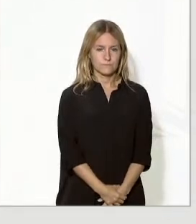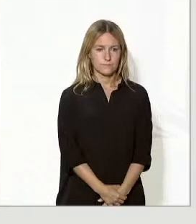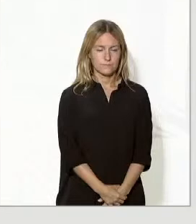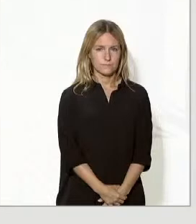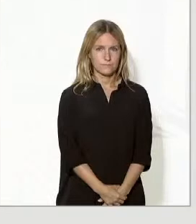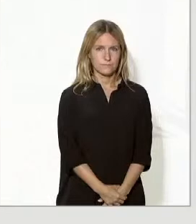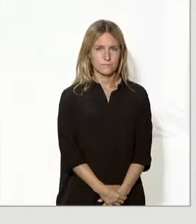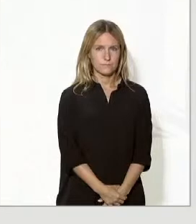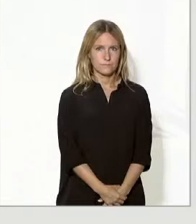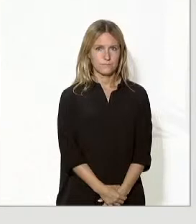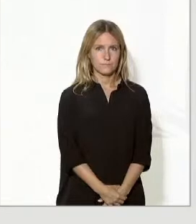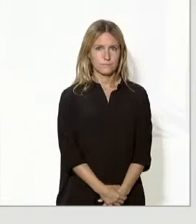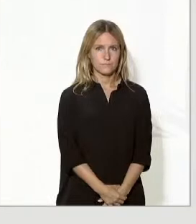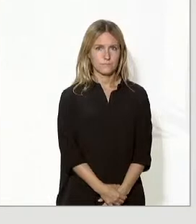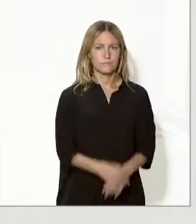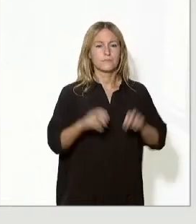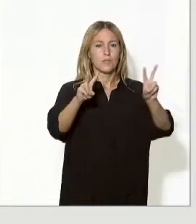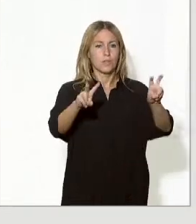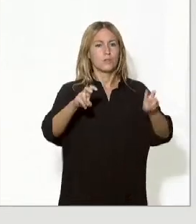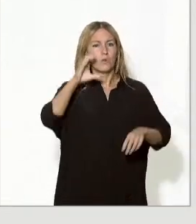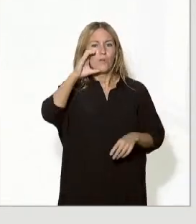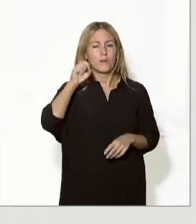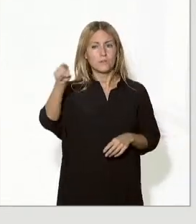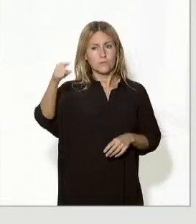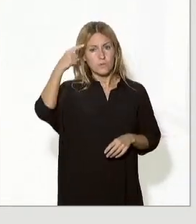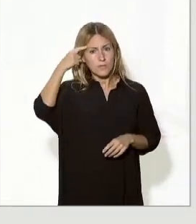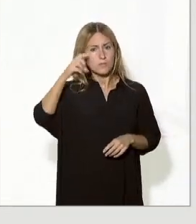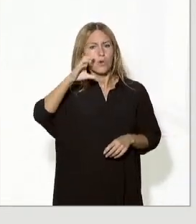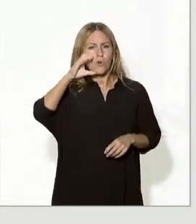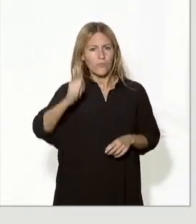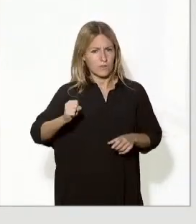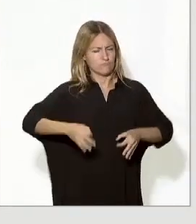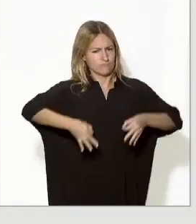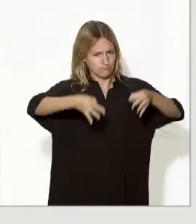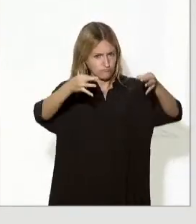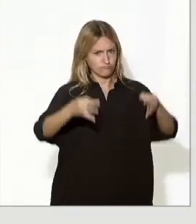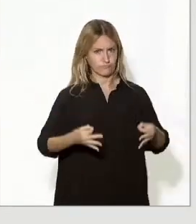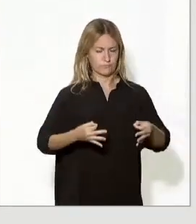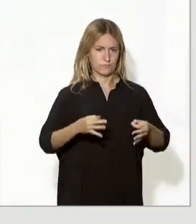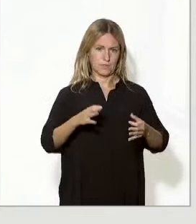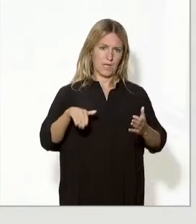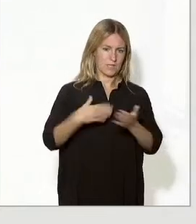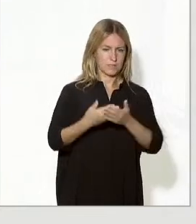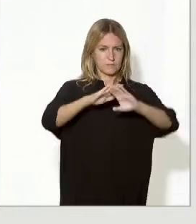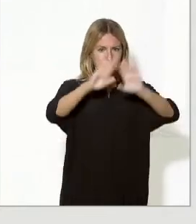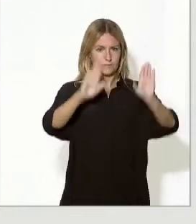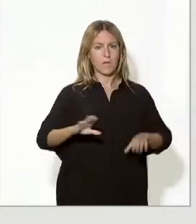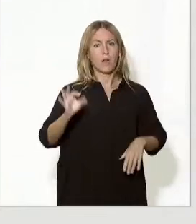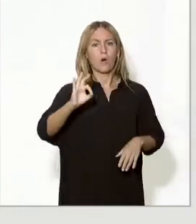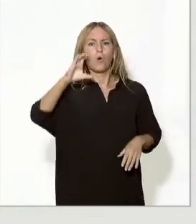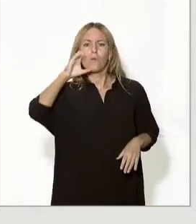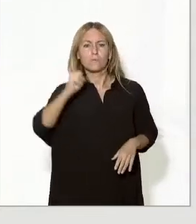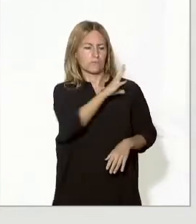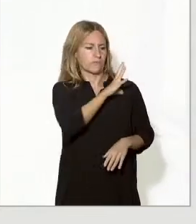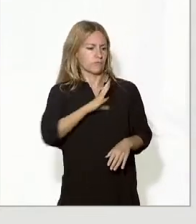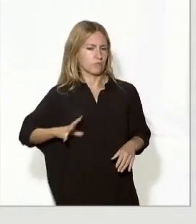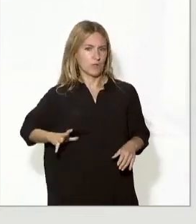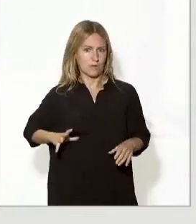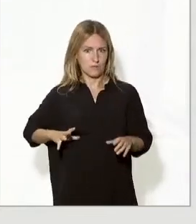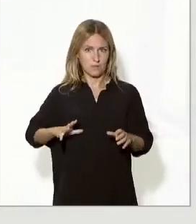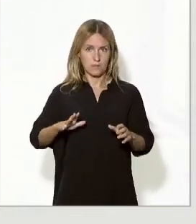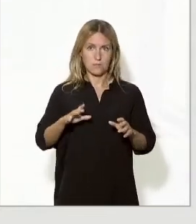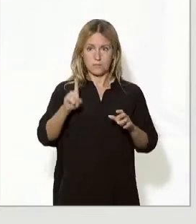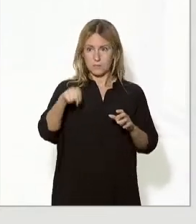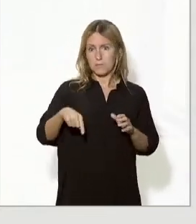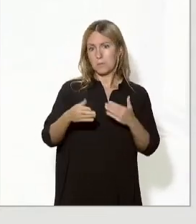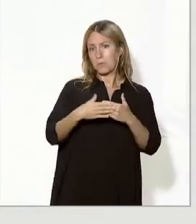Nou govern, vostè creu que serà el govern definitiu o si serà provisional i obert a l'entrada d'altres partits que no